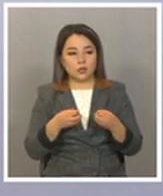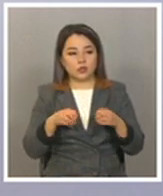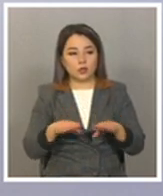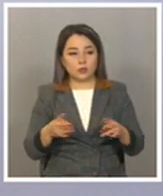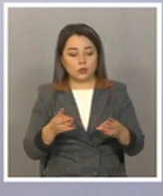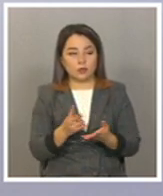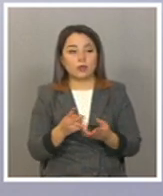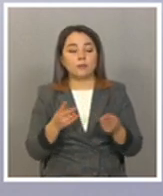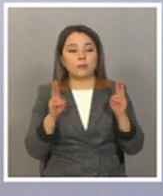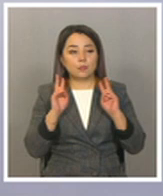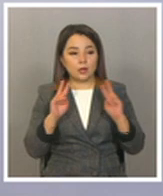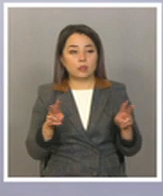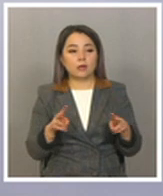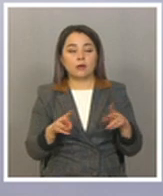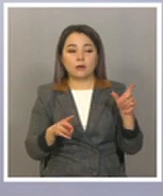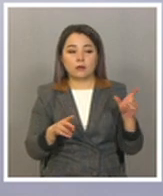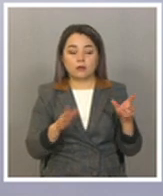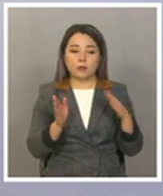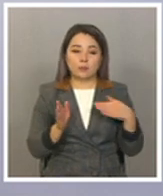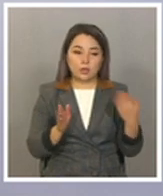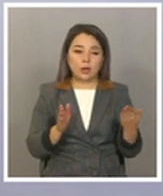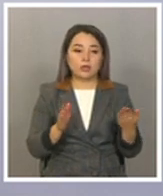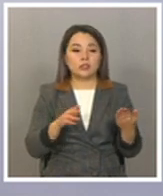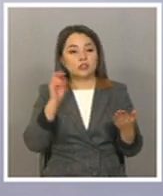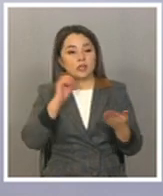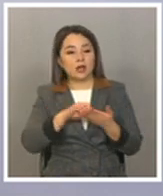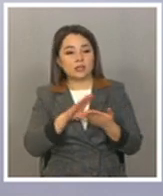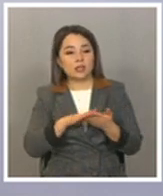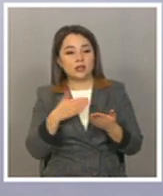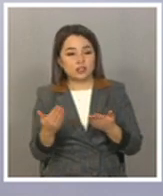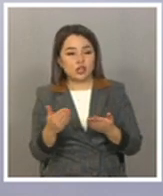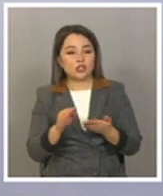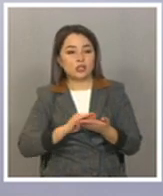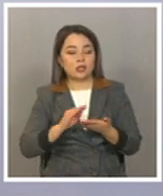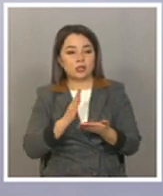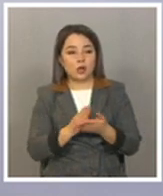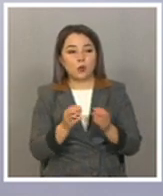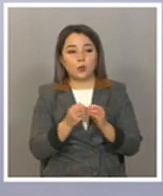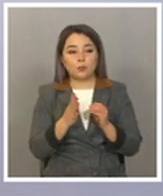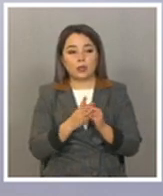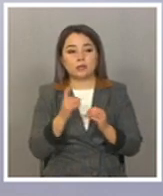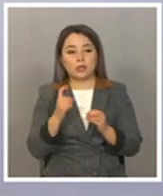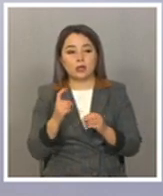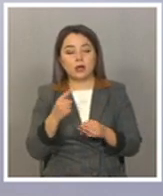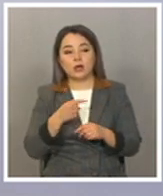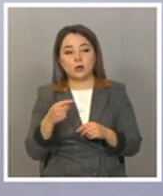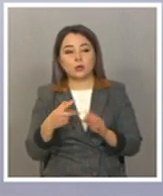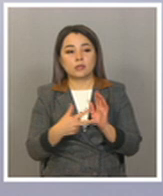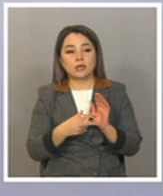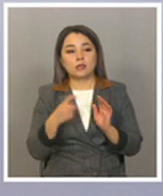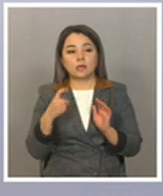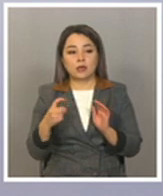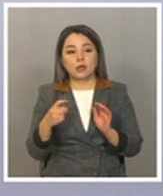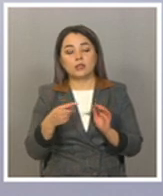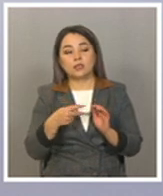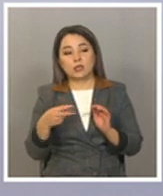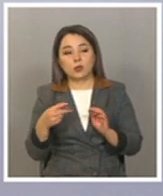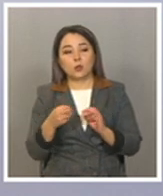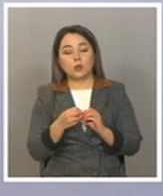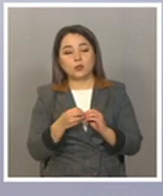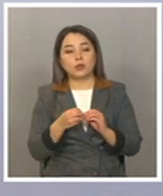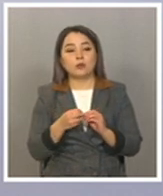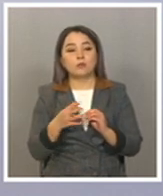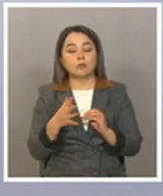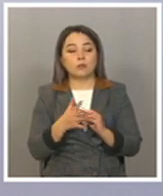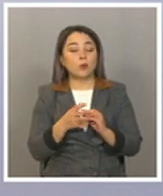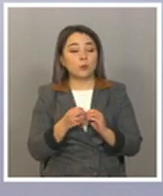жаққа, сандарды екінші жағына жинақтаймыз. Сонда теңдеуіміз 15x азайту 8x тең 10500